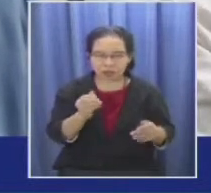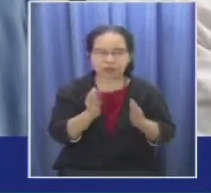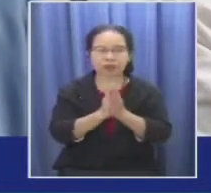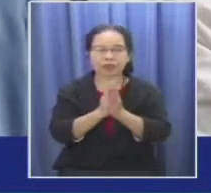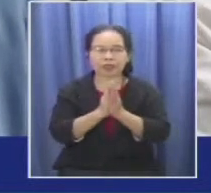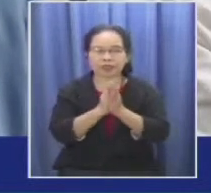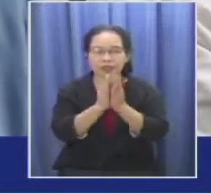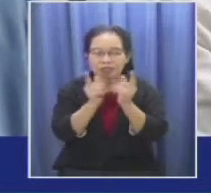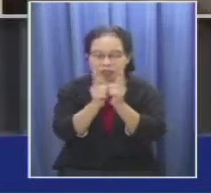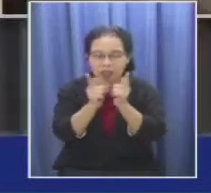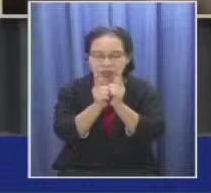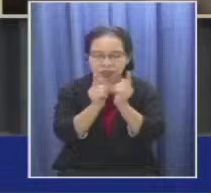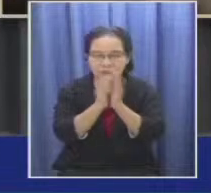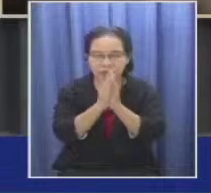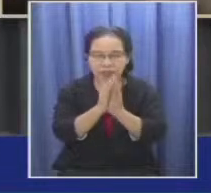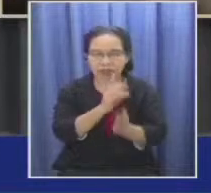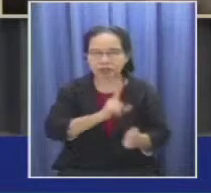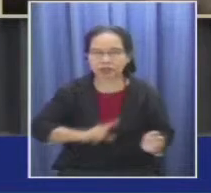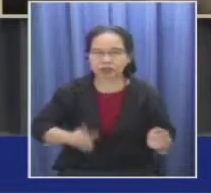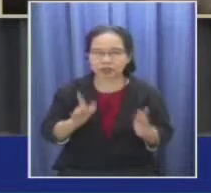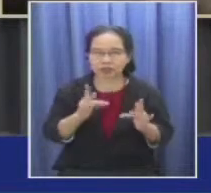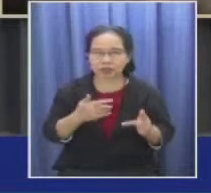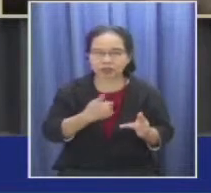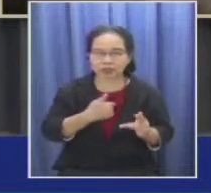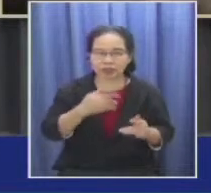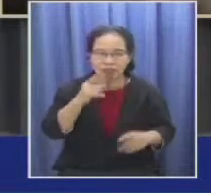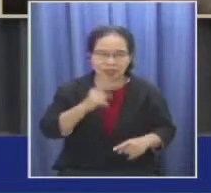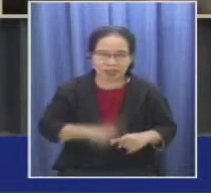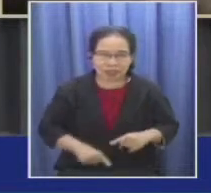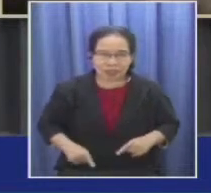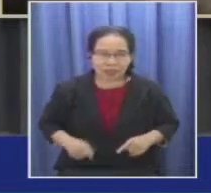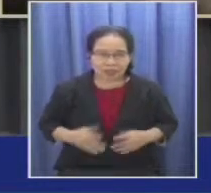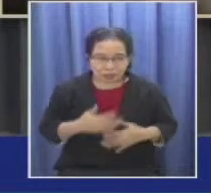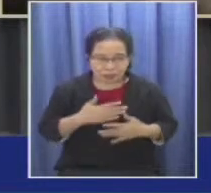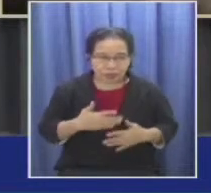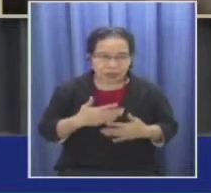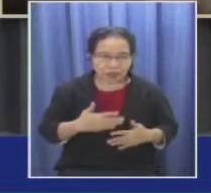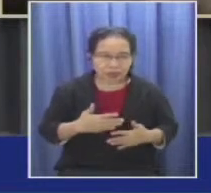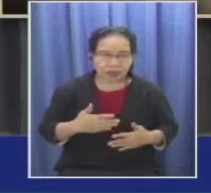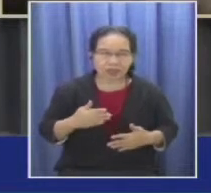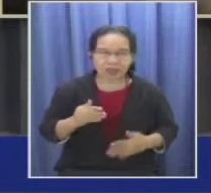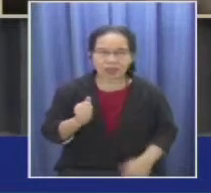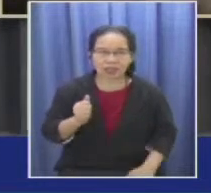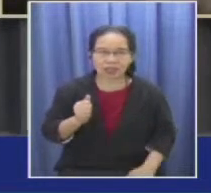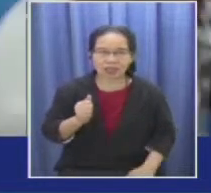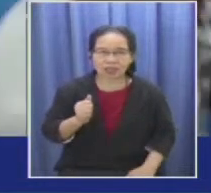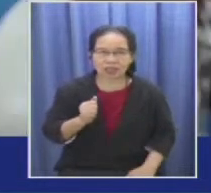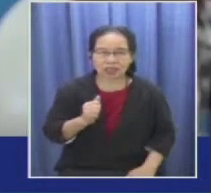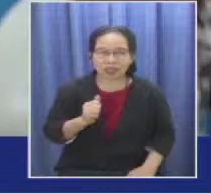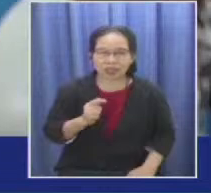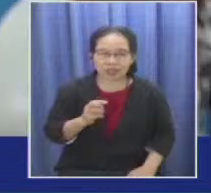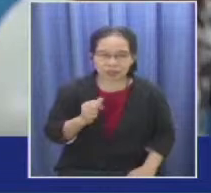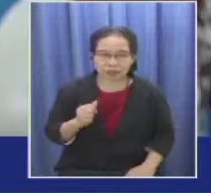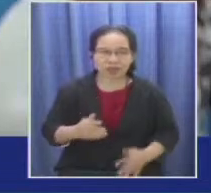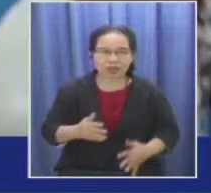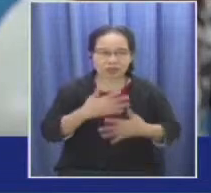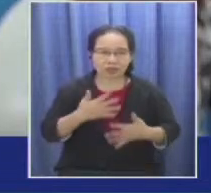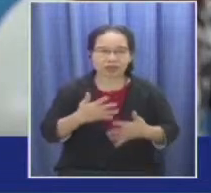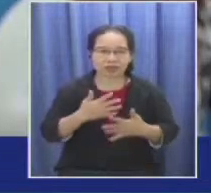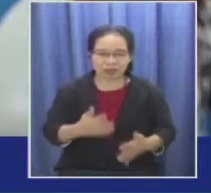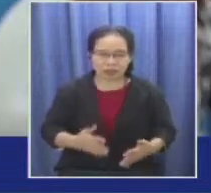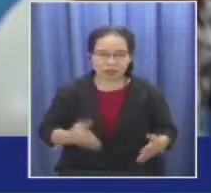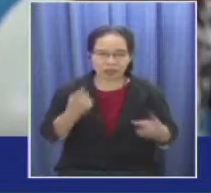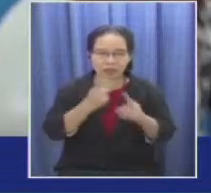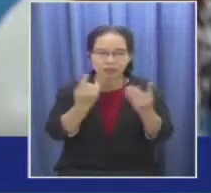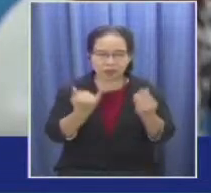mroso ni nyina ba fam ede me ko malolos Nyankopon ne mo na humure ye mpa ye tia wa bi de me kan se Awurade